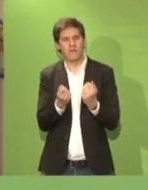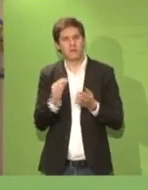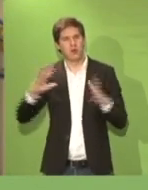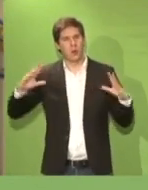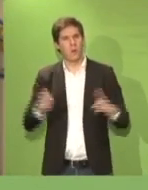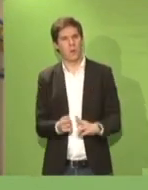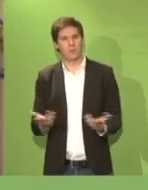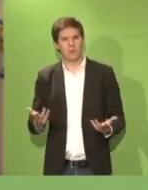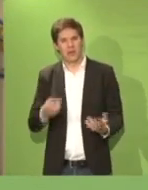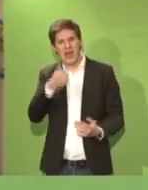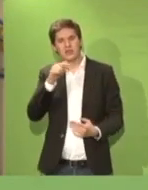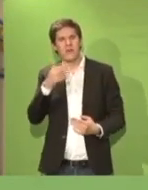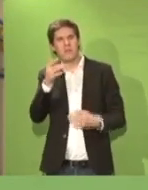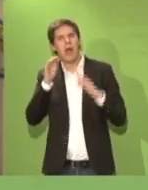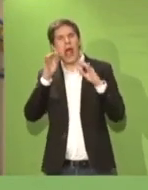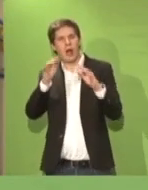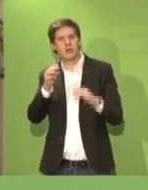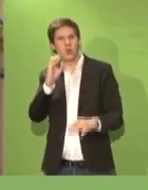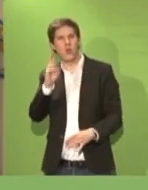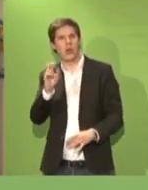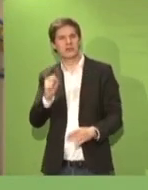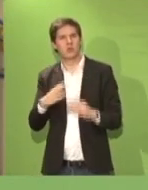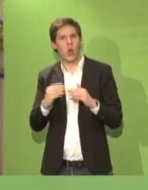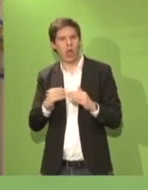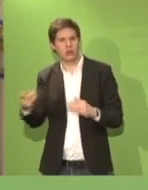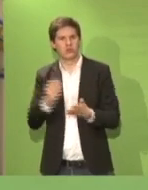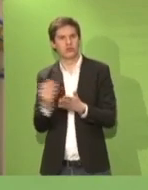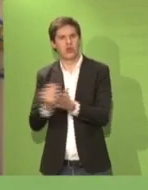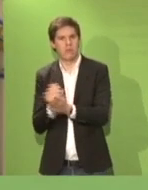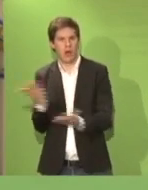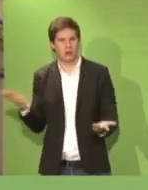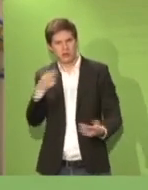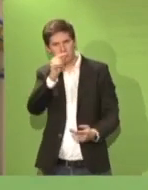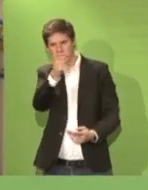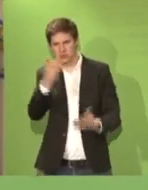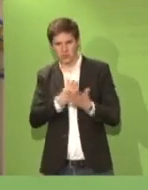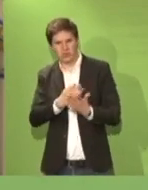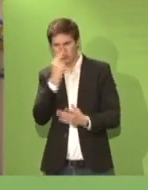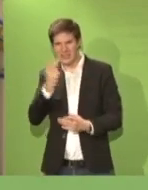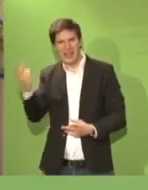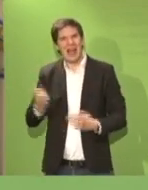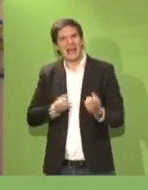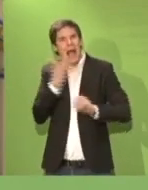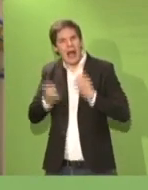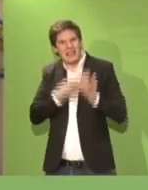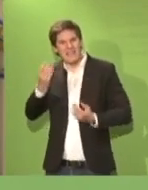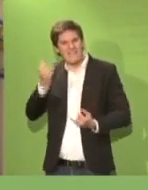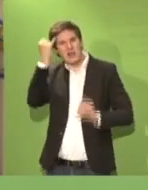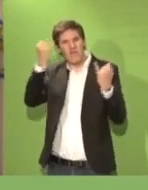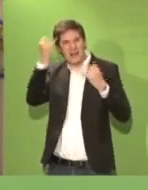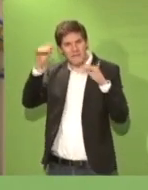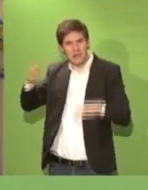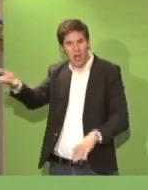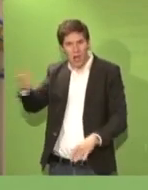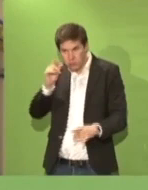1,5 Milliarden US-Dollar eingespart. Ihr seht, es gibt die Kreativen und Innovativen, und das sind unsere Verbündeten auf